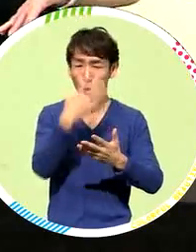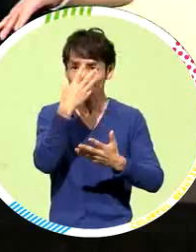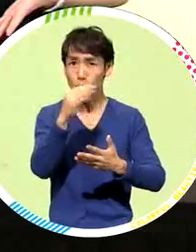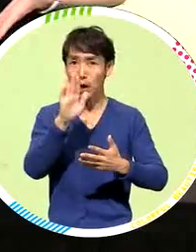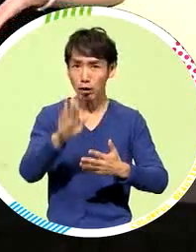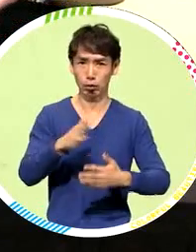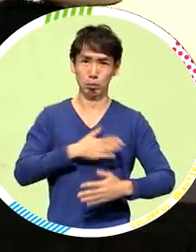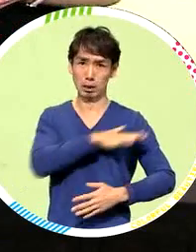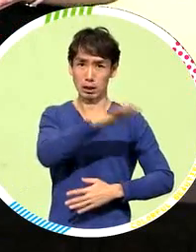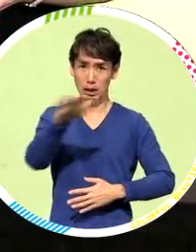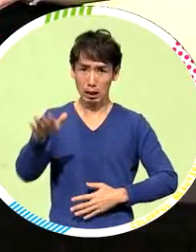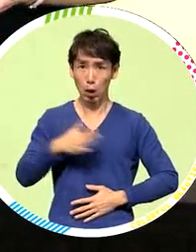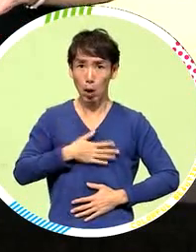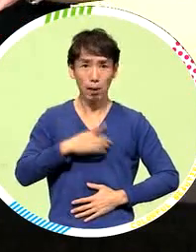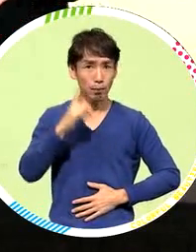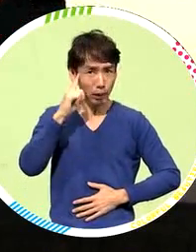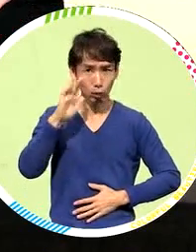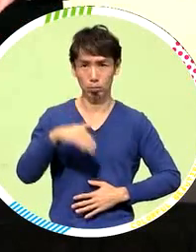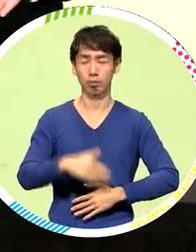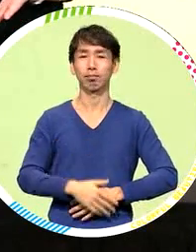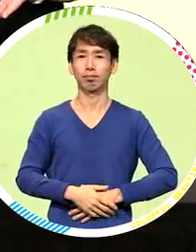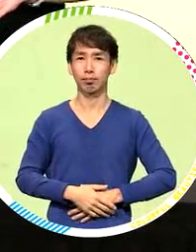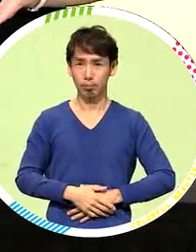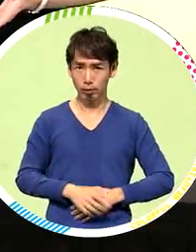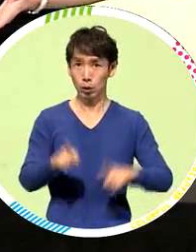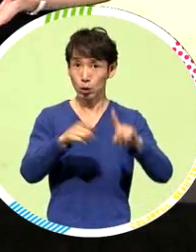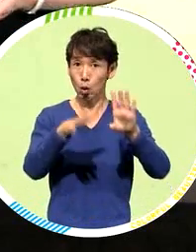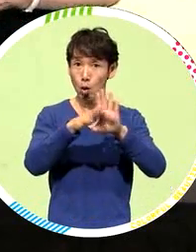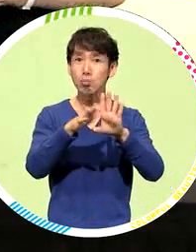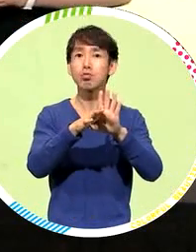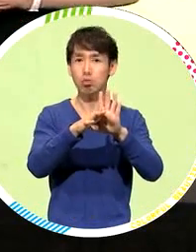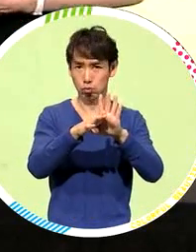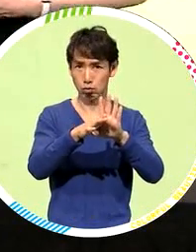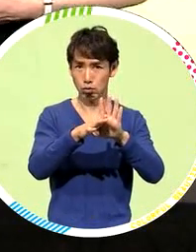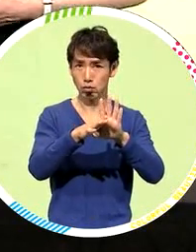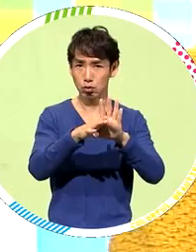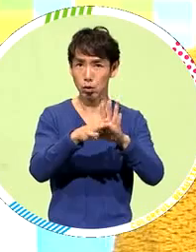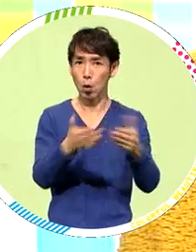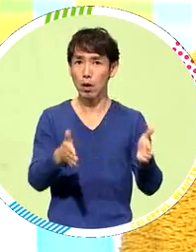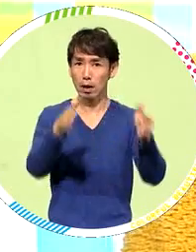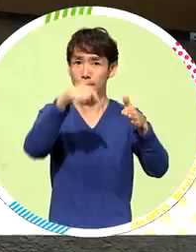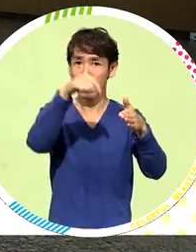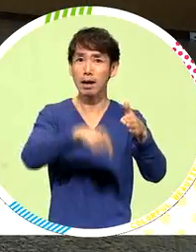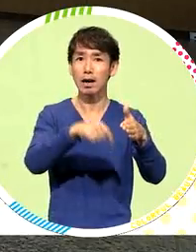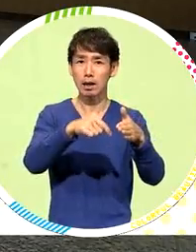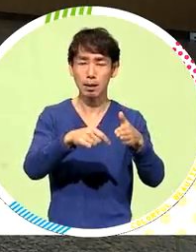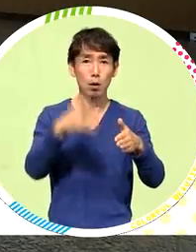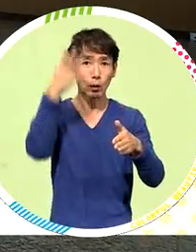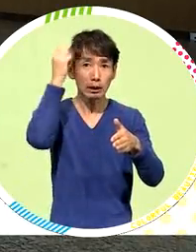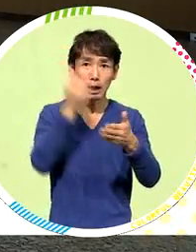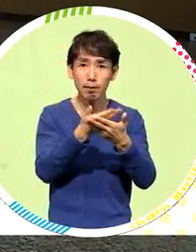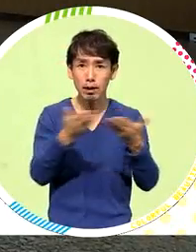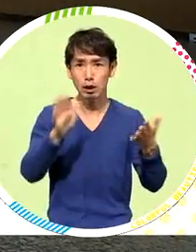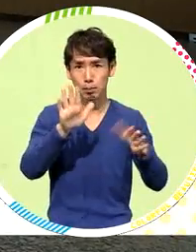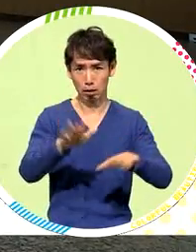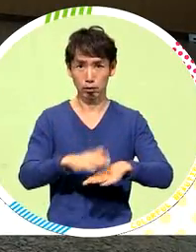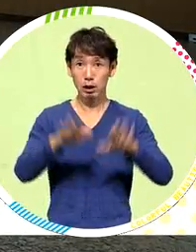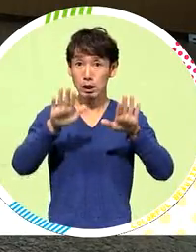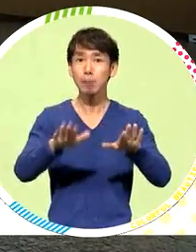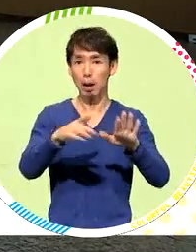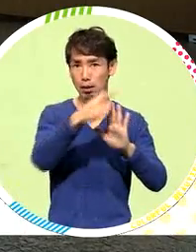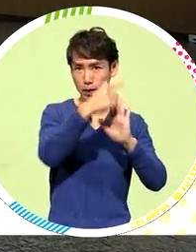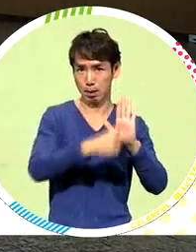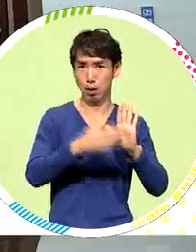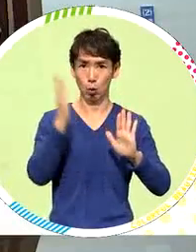分かりいただけたかと思いますね公文書間では記念展示も行われているんですよね今ですね海外引き上げ